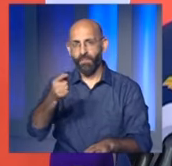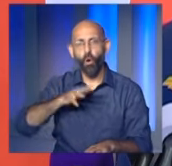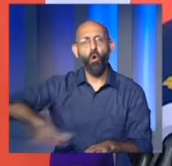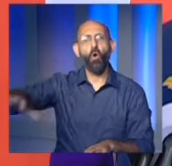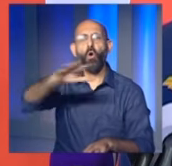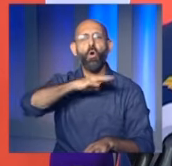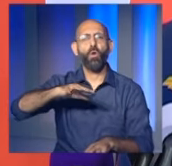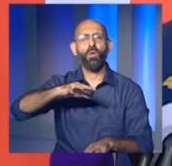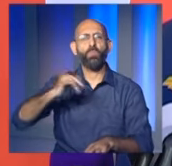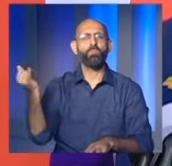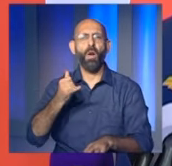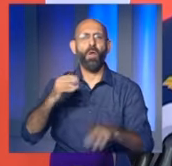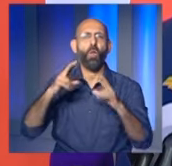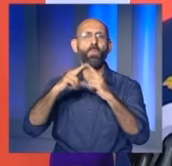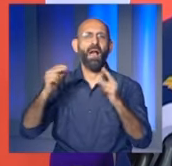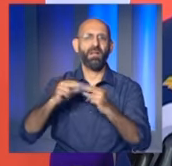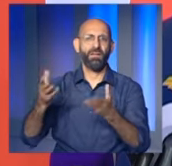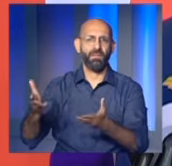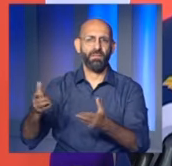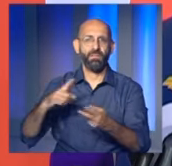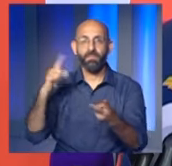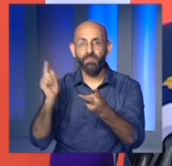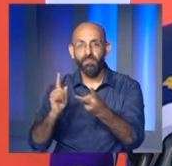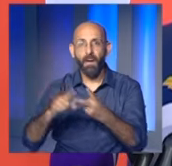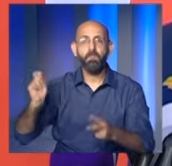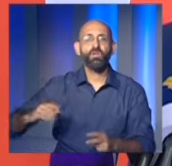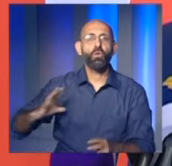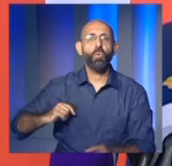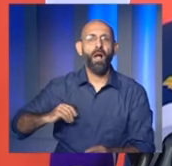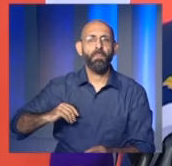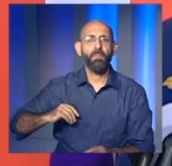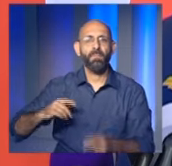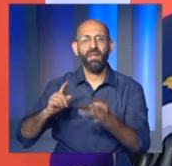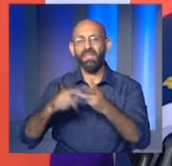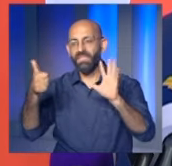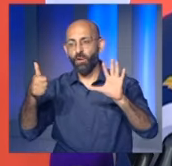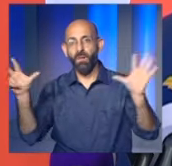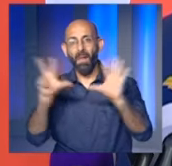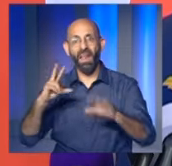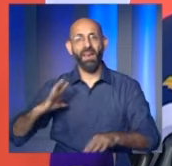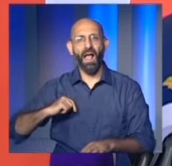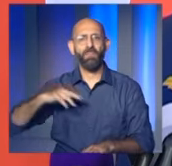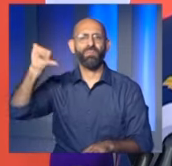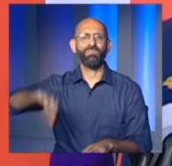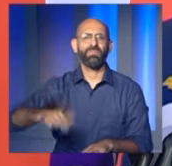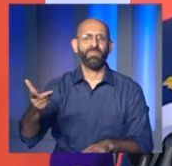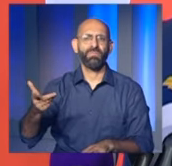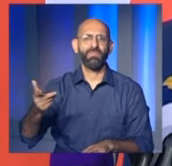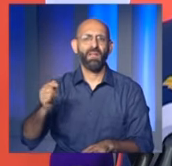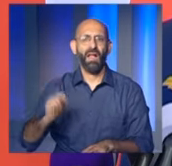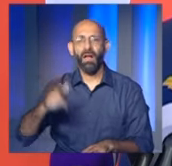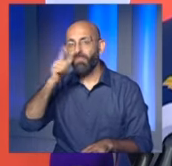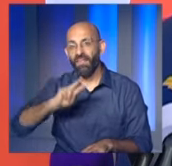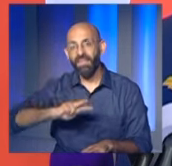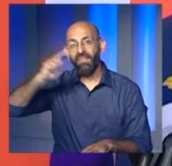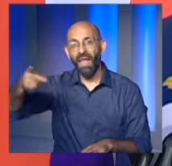التشاور والنقاش فيما بيننا كلبنانيين، لأنه كما ذكرنا سابقا ونؤكد اليوم توازنات